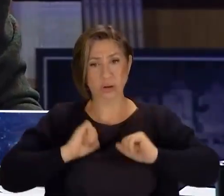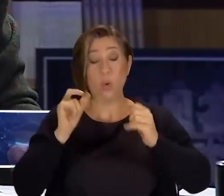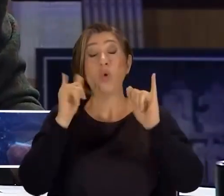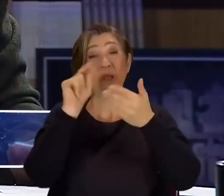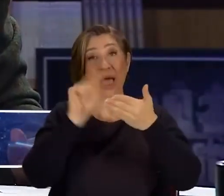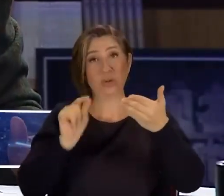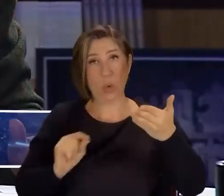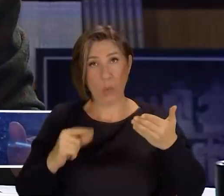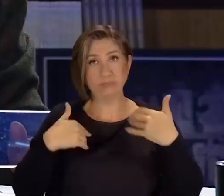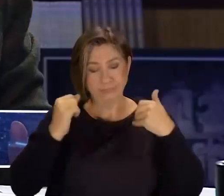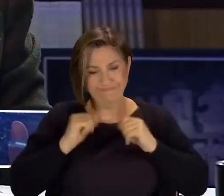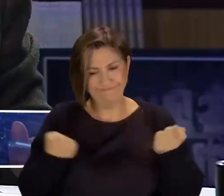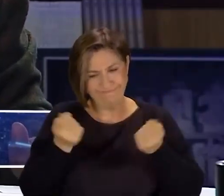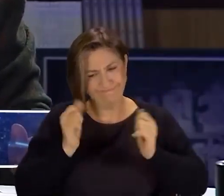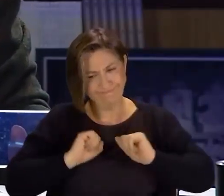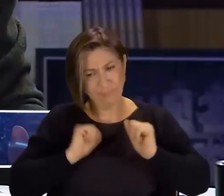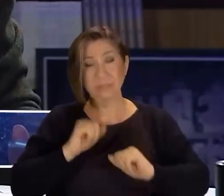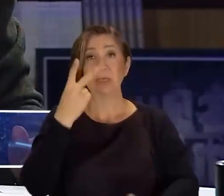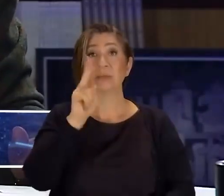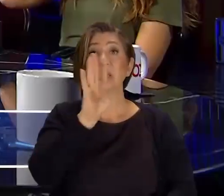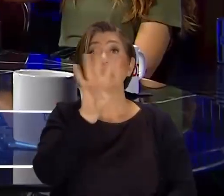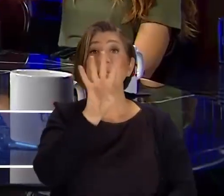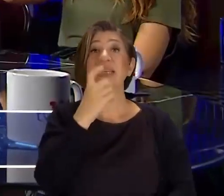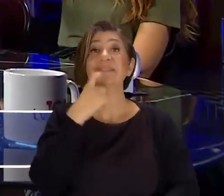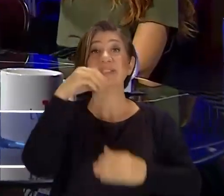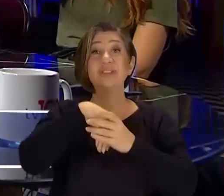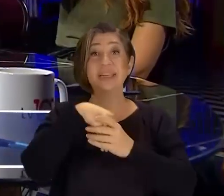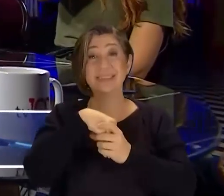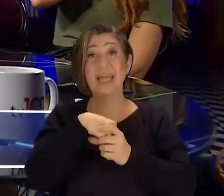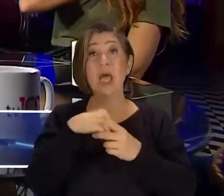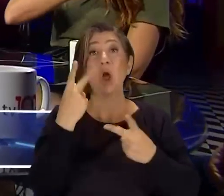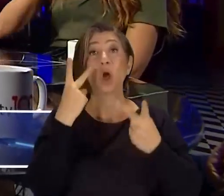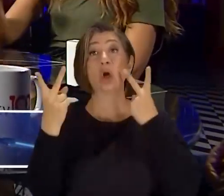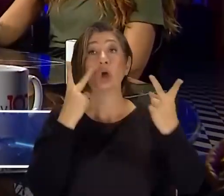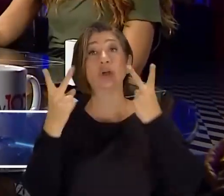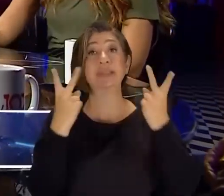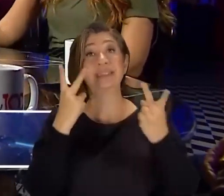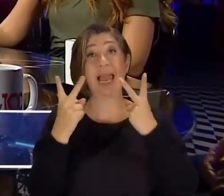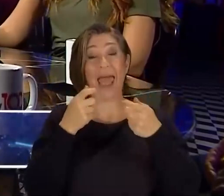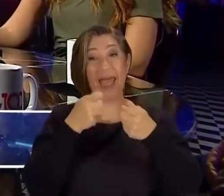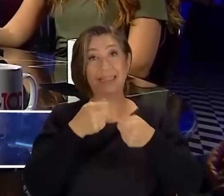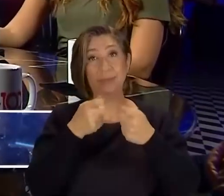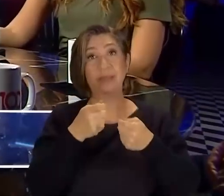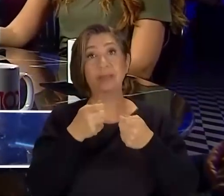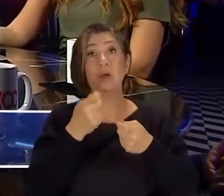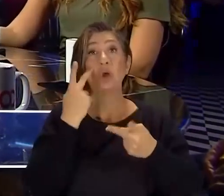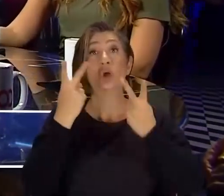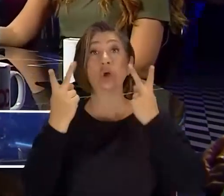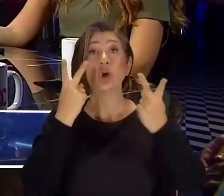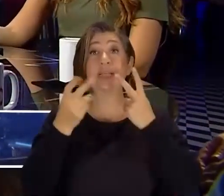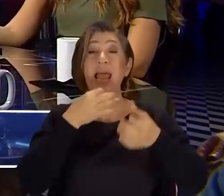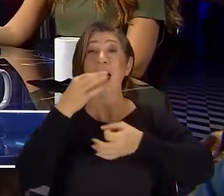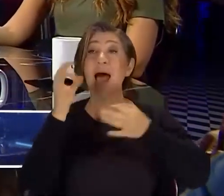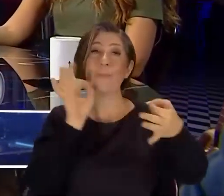oyun yazın Üzerinde çalışıyorum Bir 2040 yılında görsel eğitimin ve